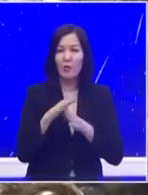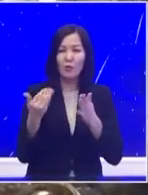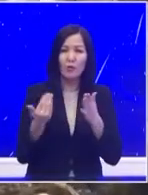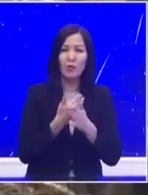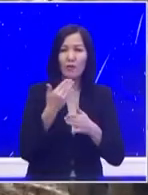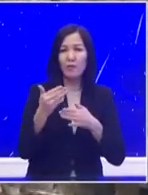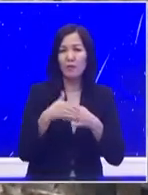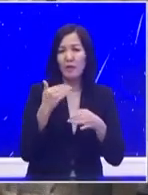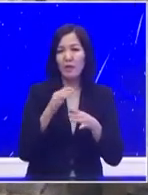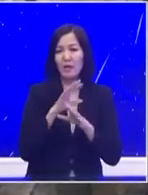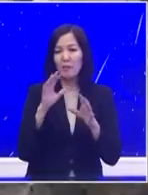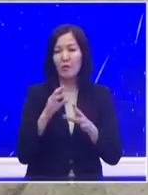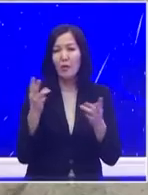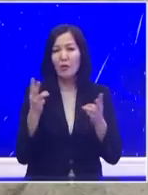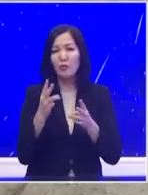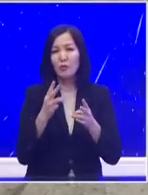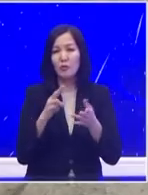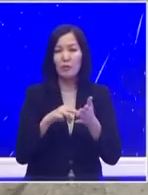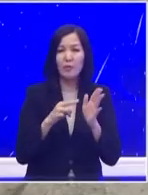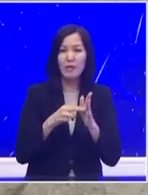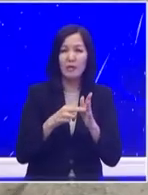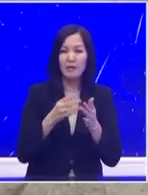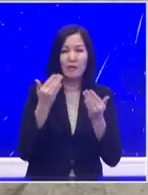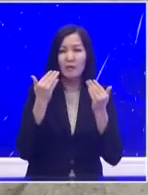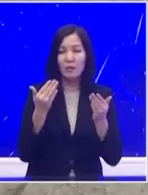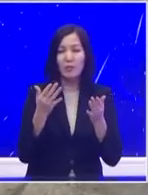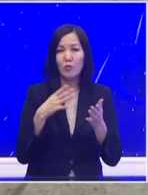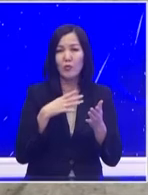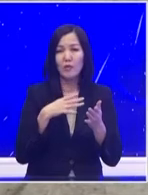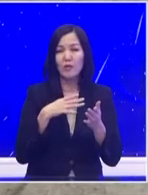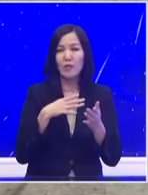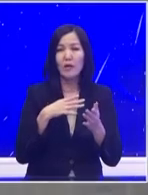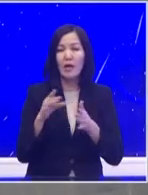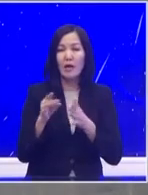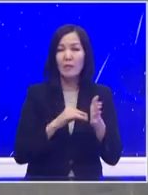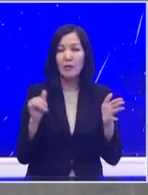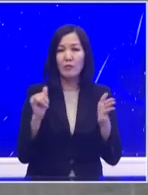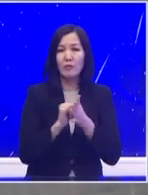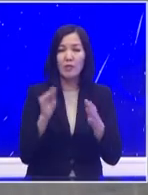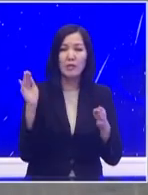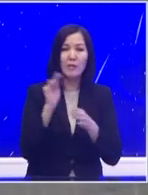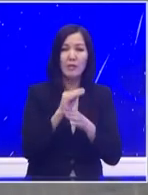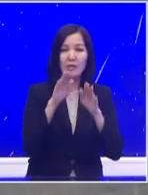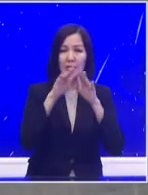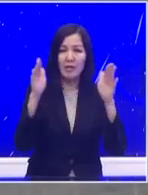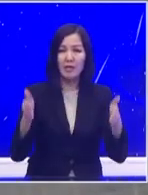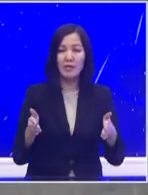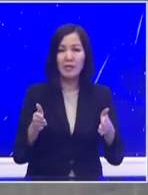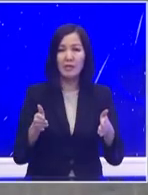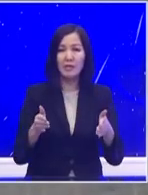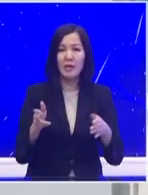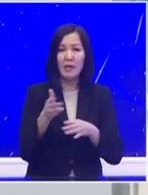меры, подходы или механизмы коммунальщики пока не намерены. Речи об оперативной установке дополнительных контейнеров, урн,